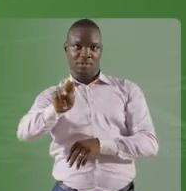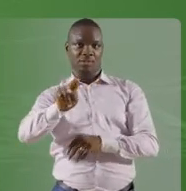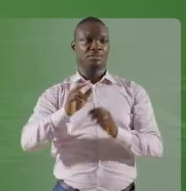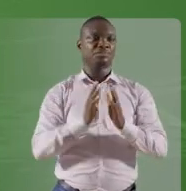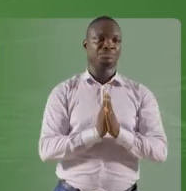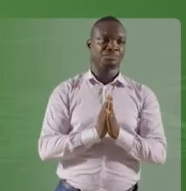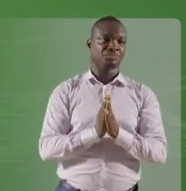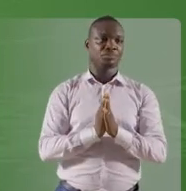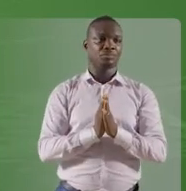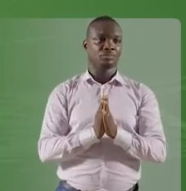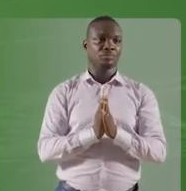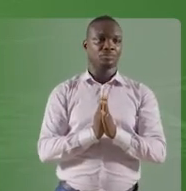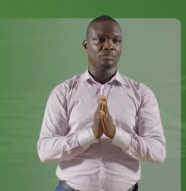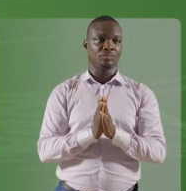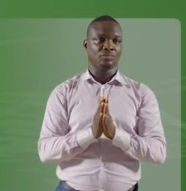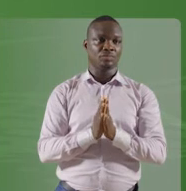Bien,